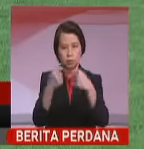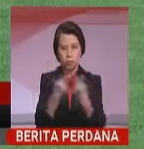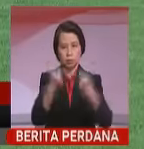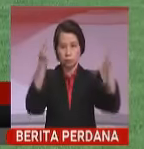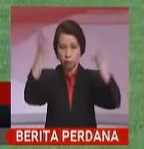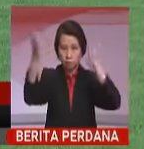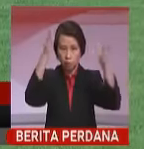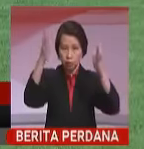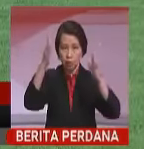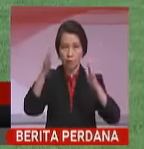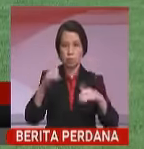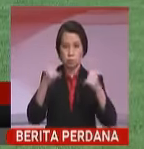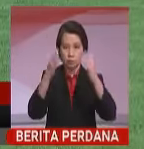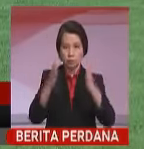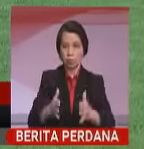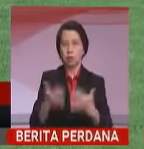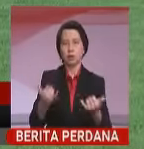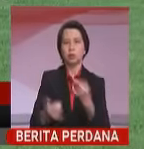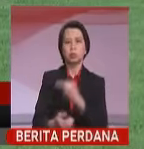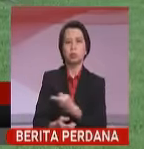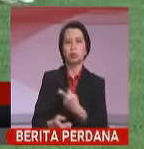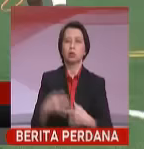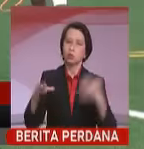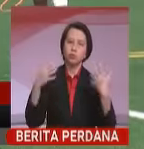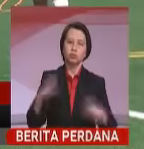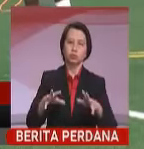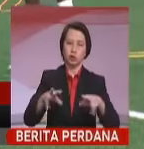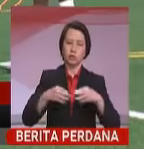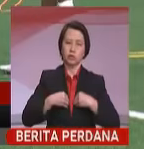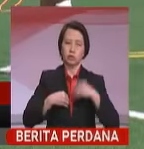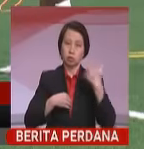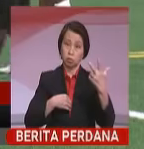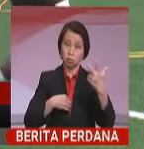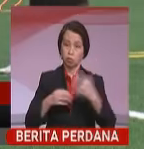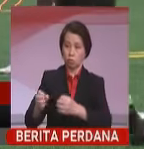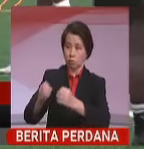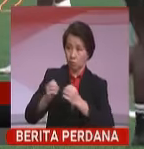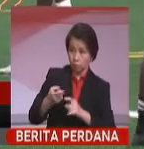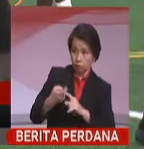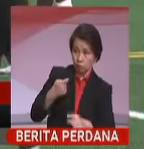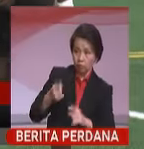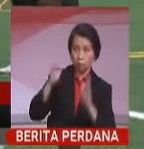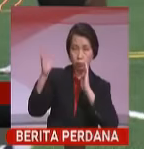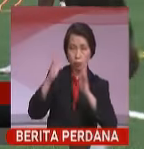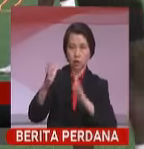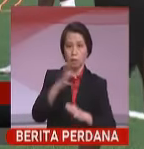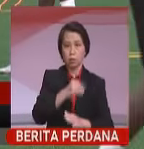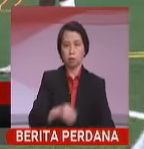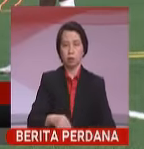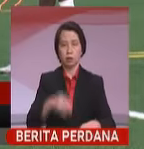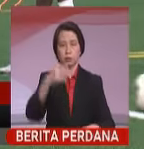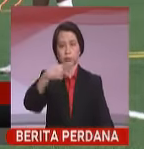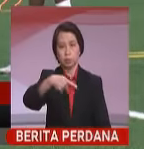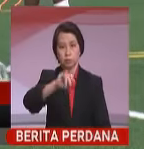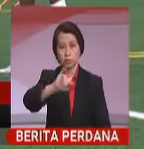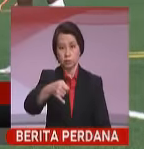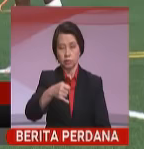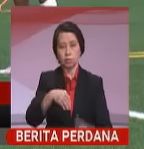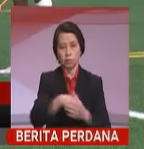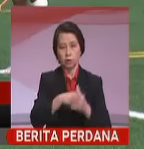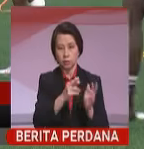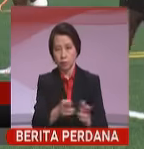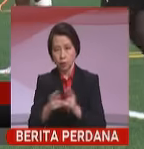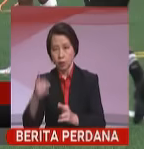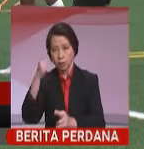kebangsaan. Jelas pemain berkenaan setakat ini, beliau telah menerima 3 tawaran daripada pasukan tempatan selain PJ City yang dalam